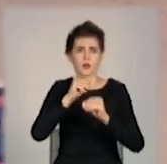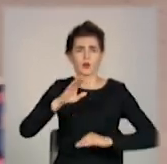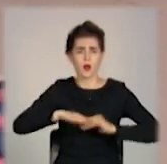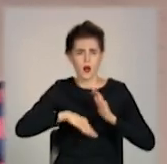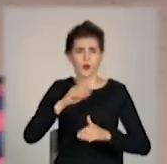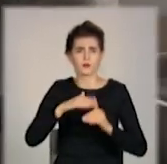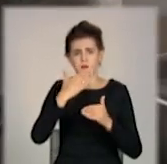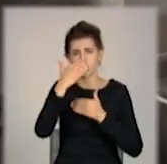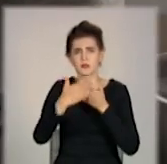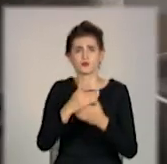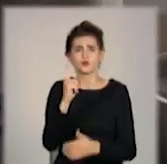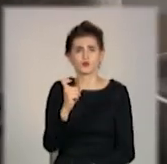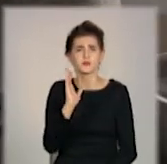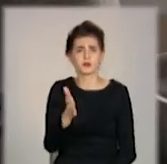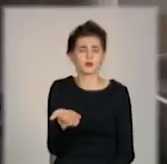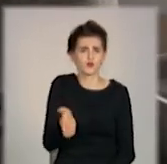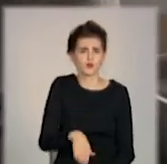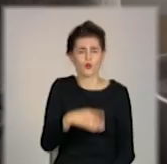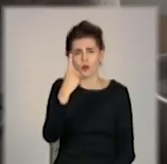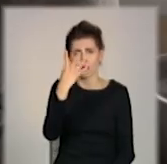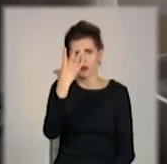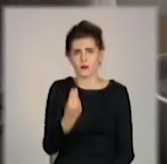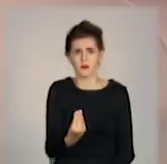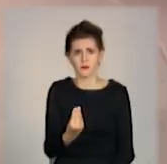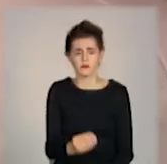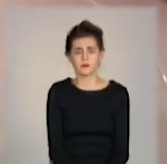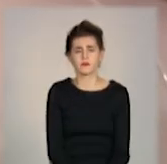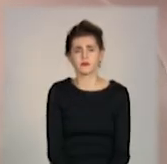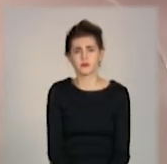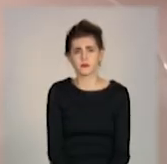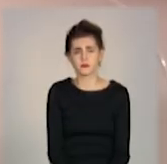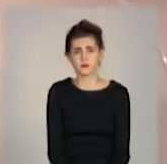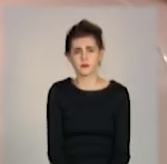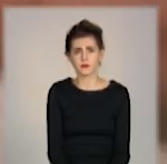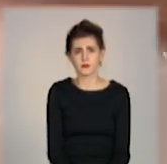виходить до 150 масок на день. Максим Кондратенко, Наталя Шарай, телеканал «Донбас».